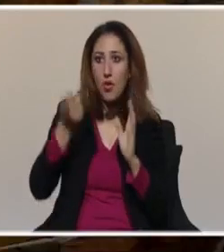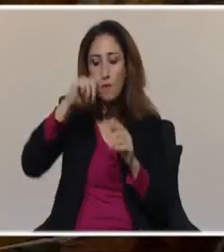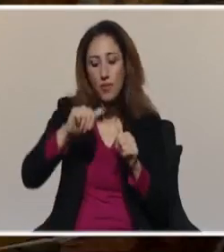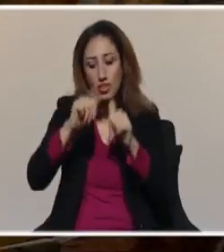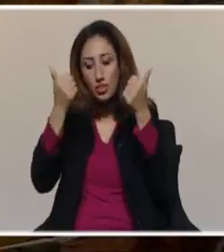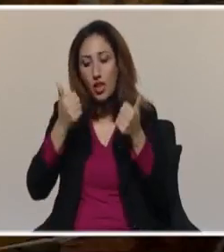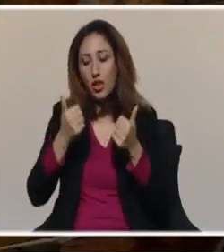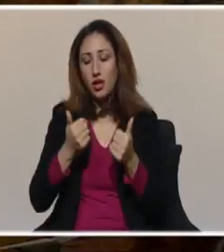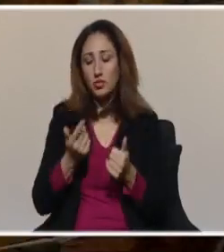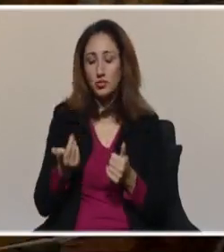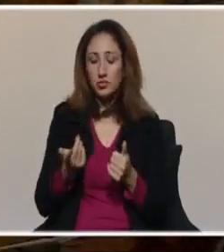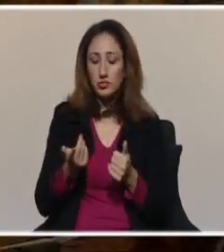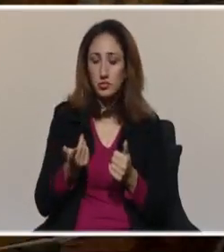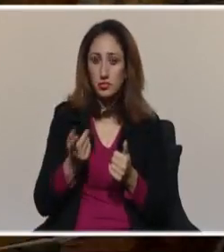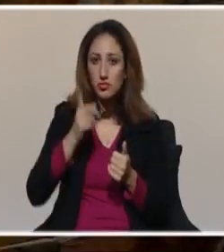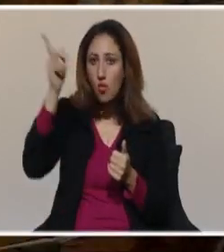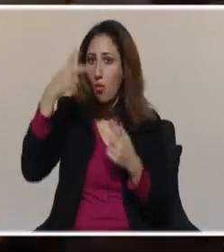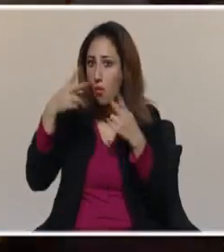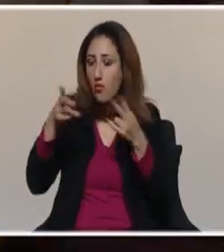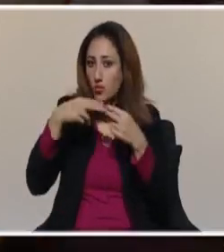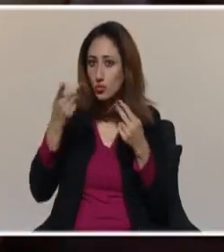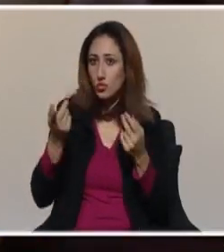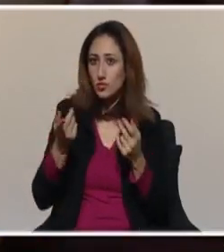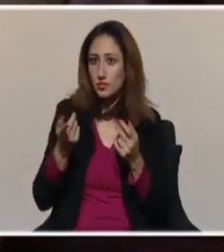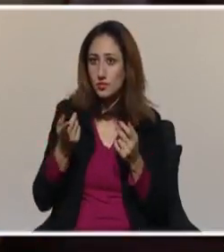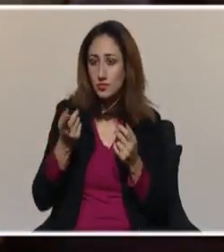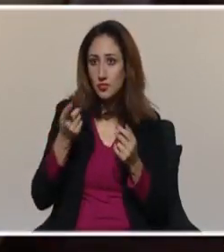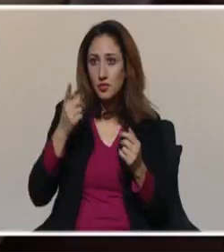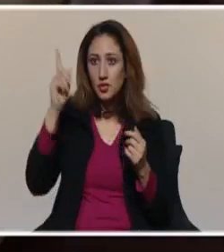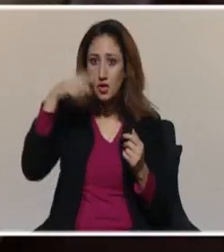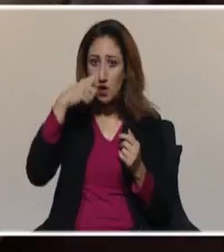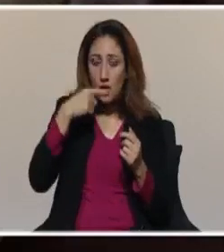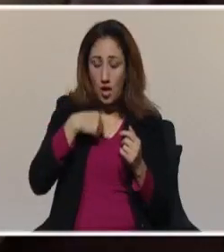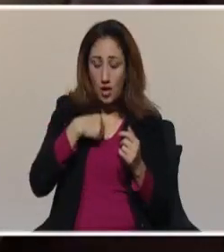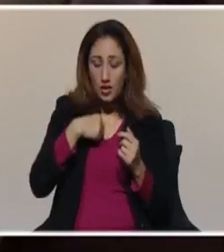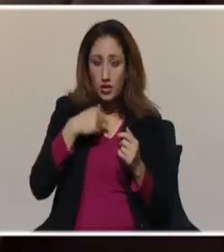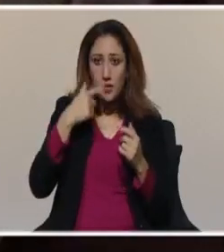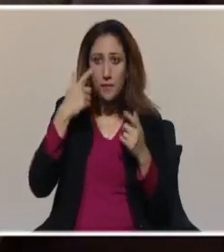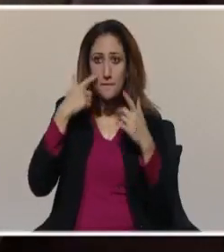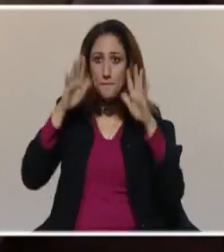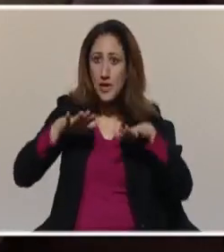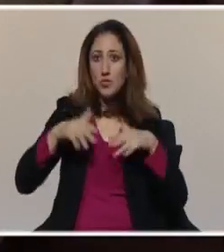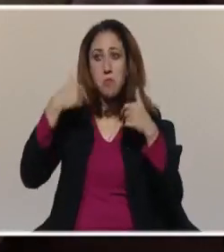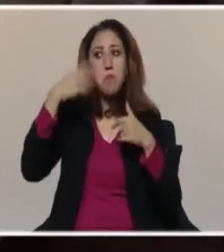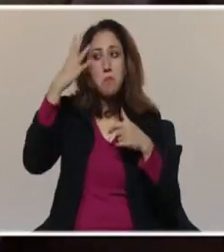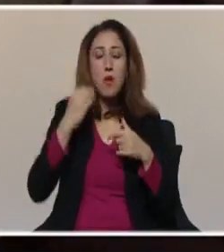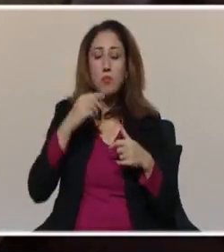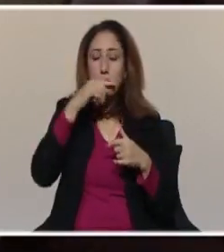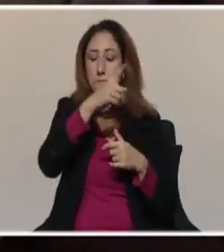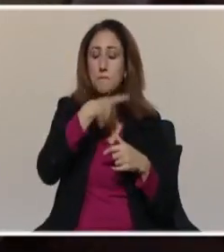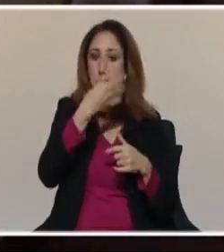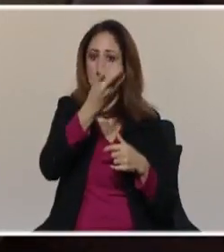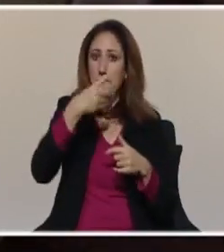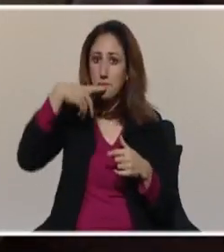رسميا، موقفه هو ايه من هذا الطلب؟ استاذ هاني قال لي كده بالنص الواحد، انا عشت معها اجمل ايام حياتي، لان انا كنت